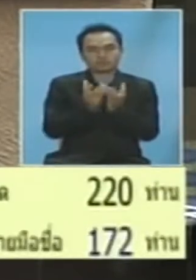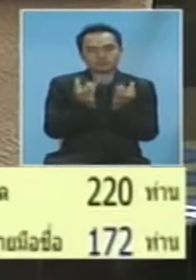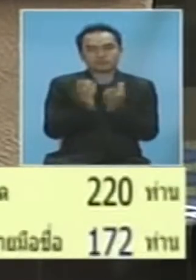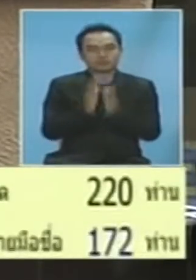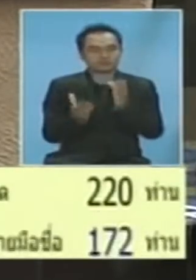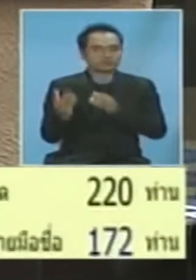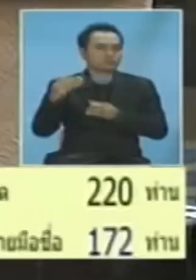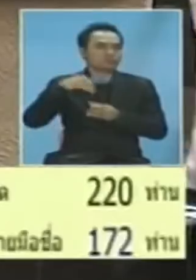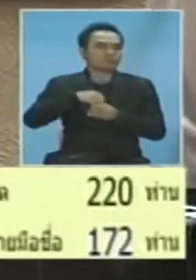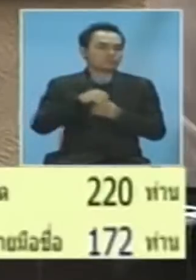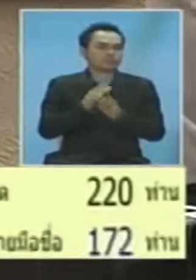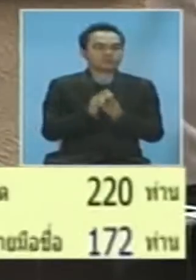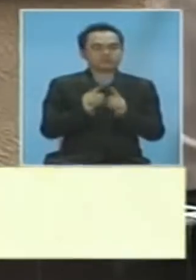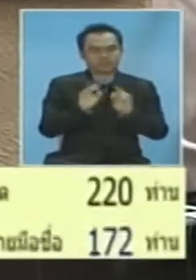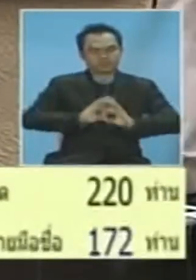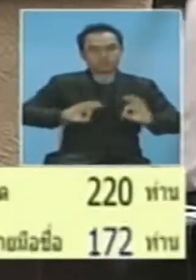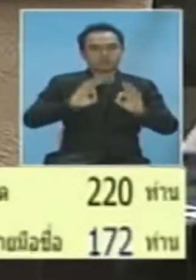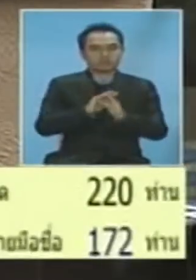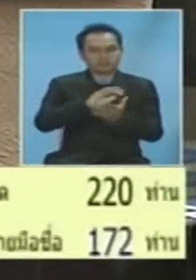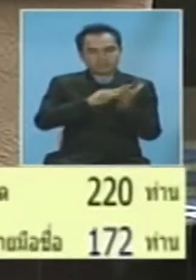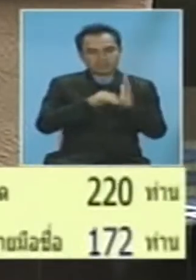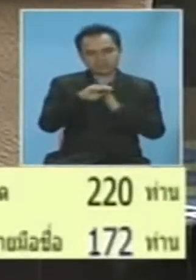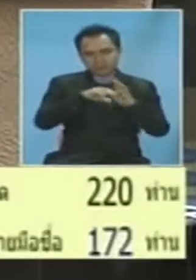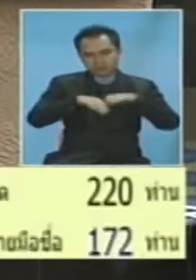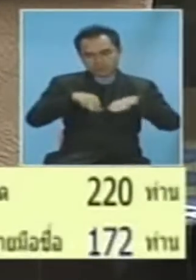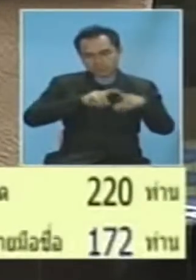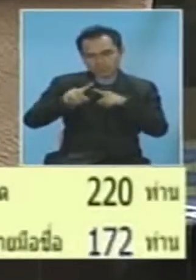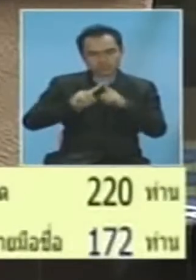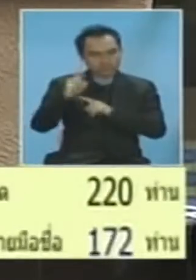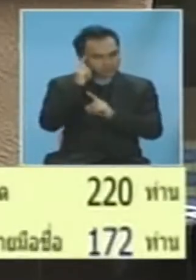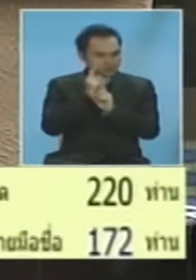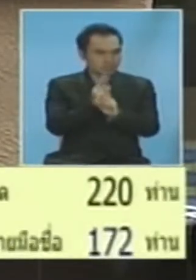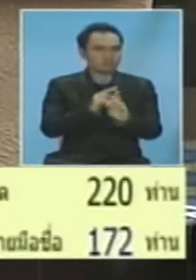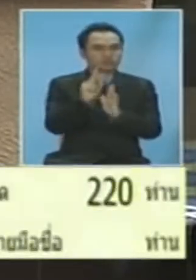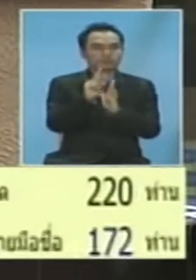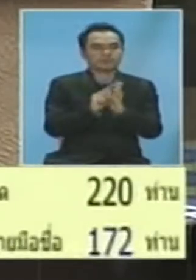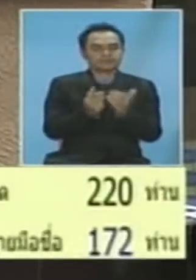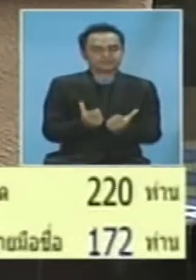due process of law กระบวนการอันชอบด้วยกฎหมายทุกประการนะครับ